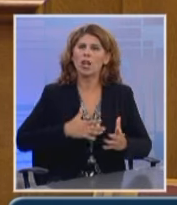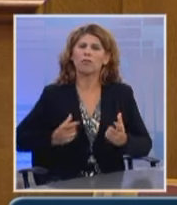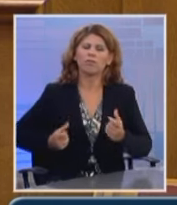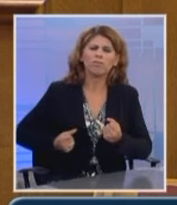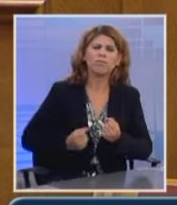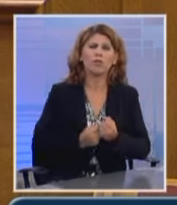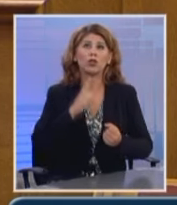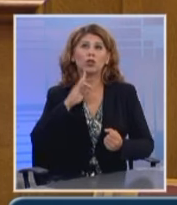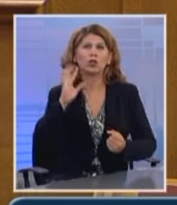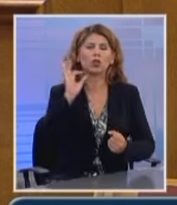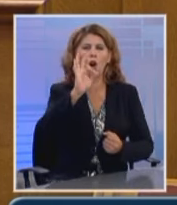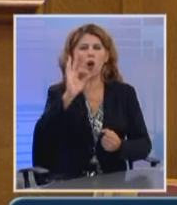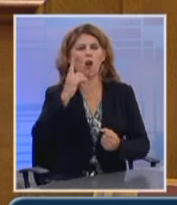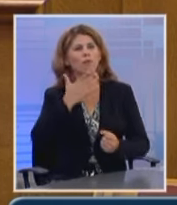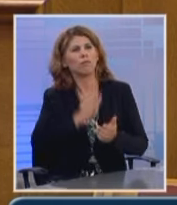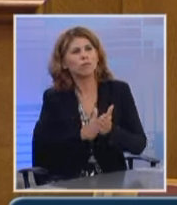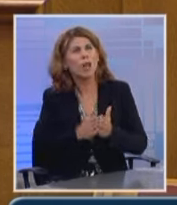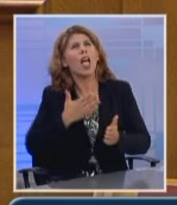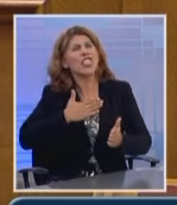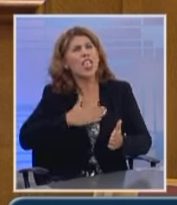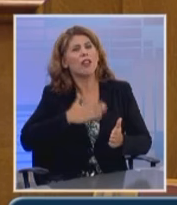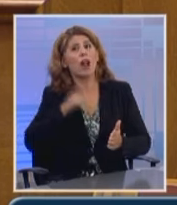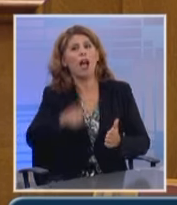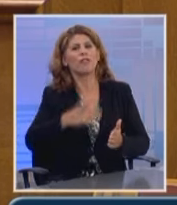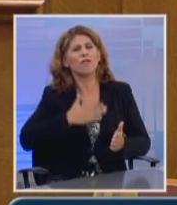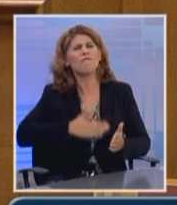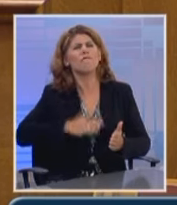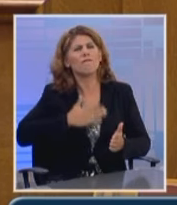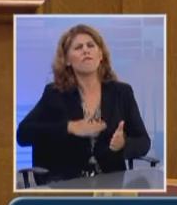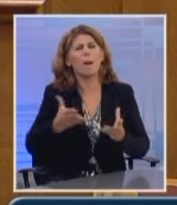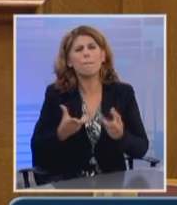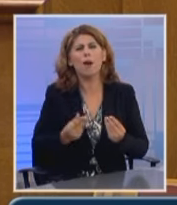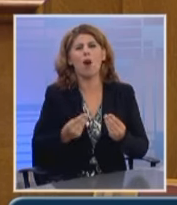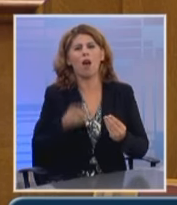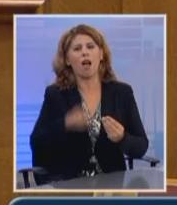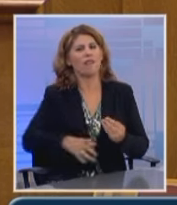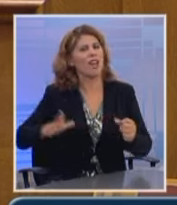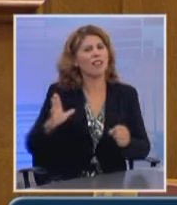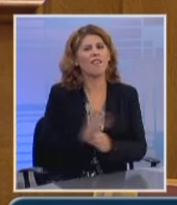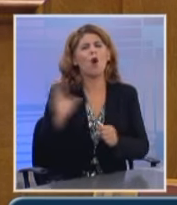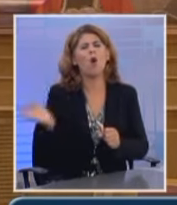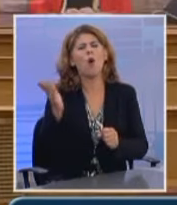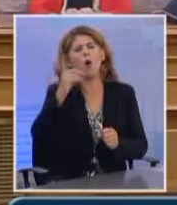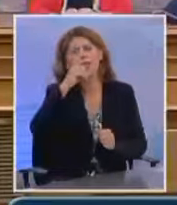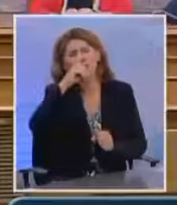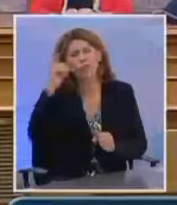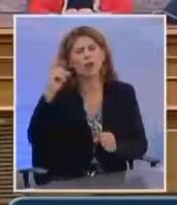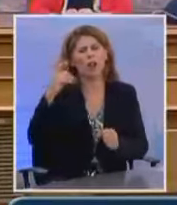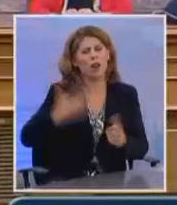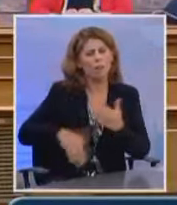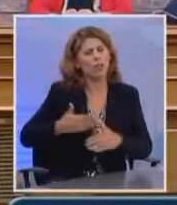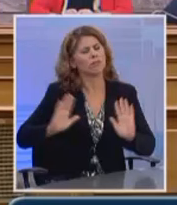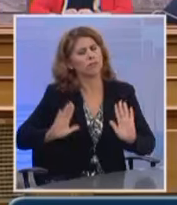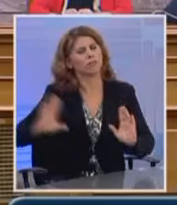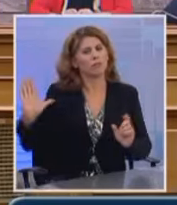στόχο και για μια γνήσια επιθυμία μπορούν να υπερκεράσουν όλες τις αντικσοότητες. Η παρουσία σας μας τιμά και τιμά τη